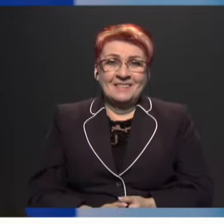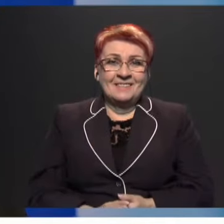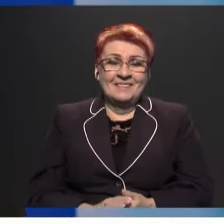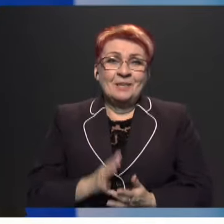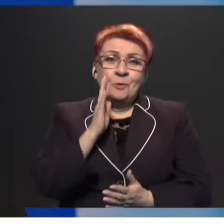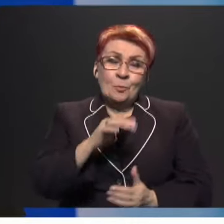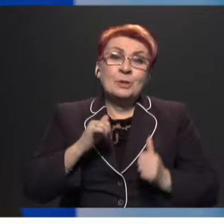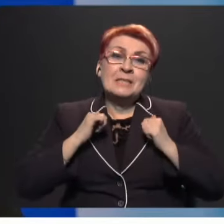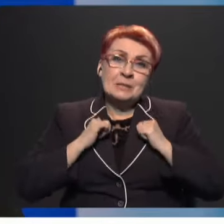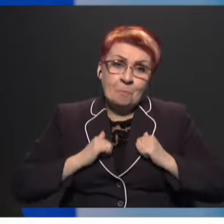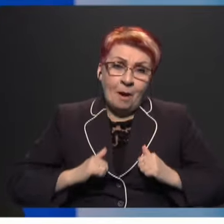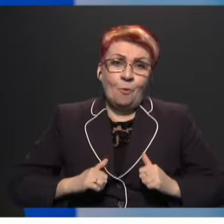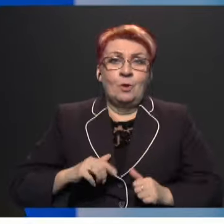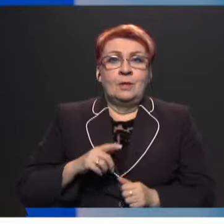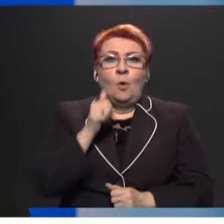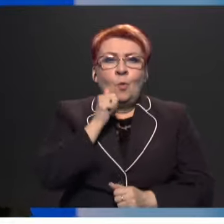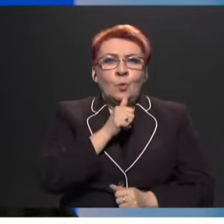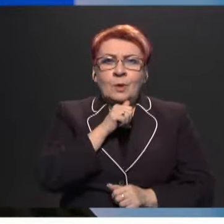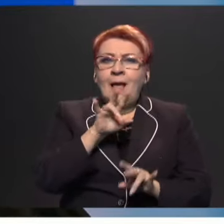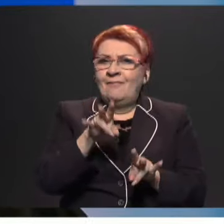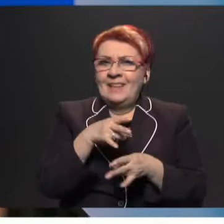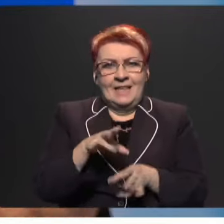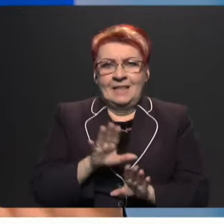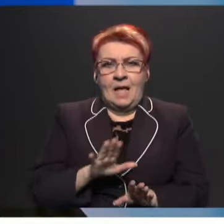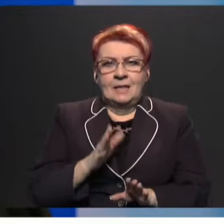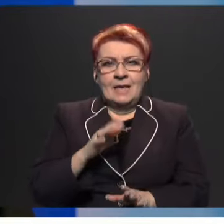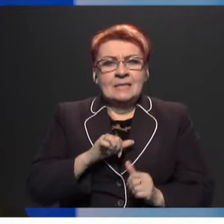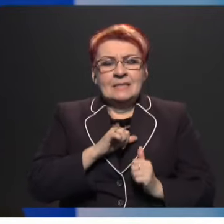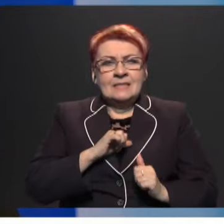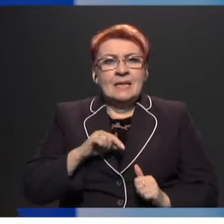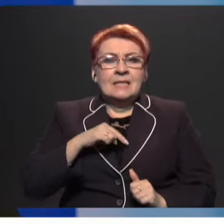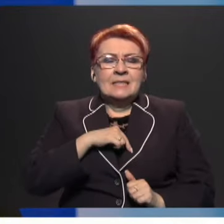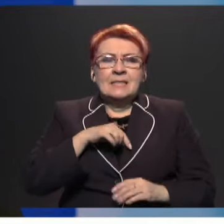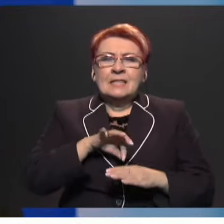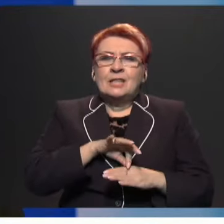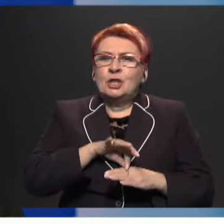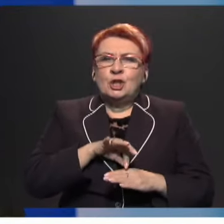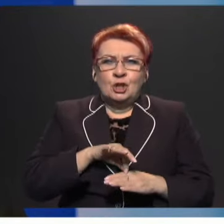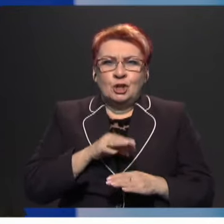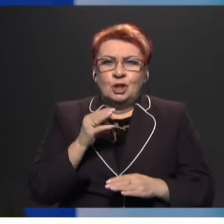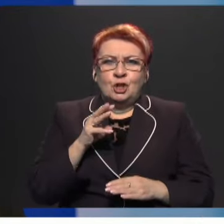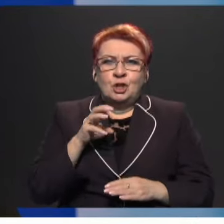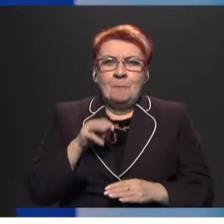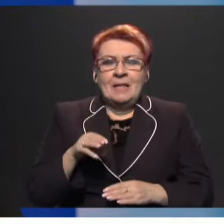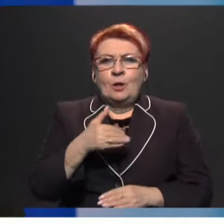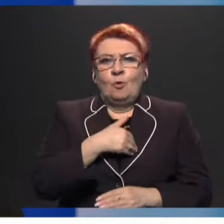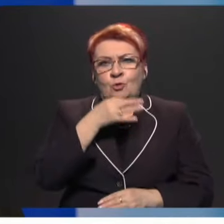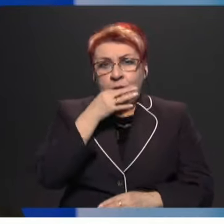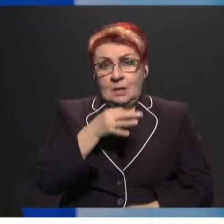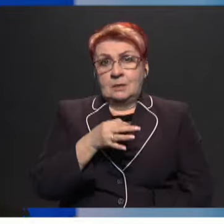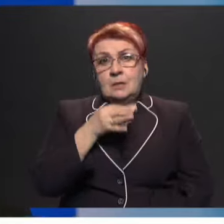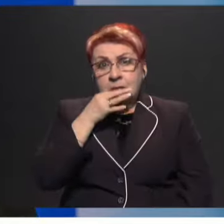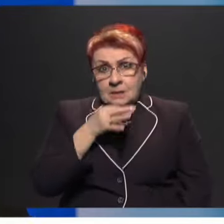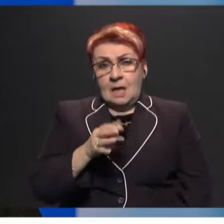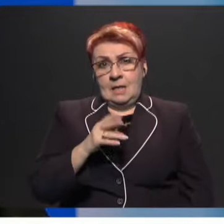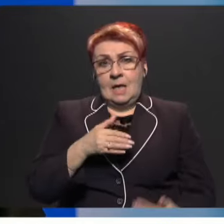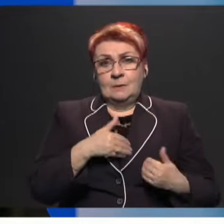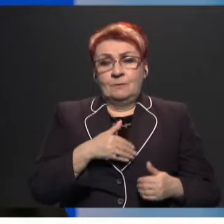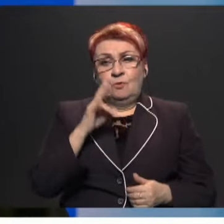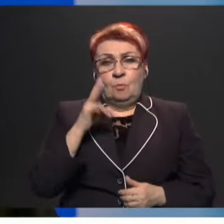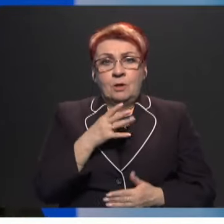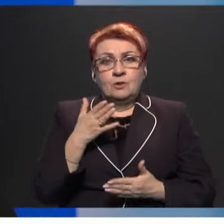будьте спокойны, утаивать не надо. Если сердце щемит и хочешь как-то об этом сказать, то дайте скажи на исповеди, ну вот